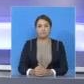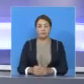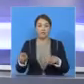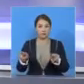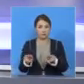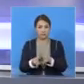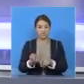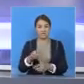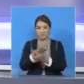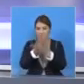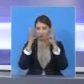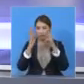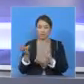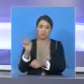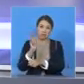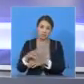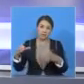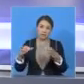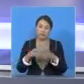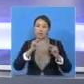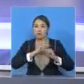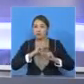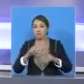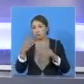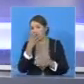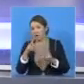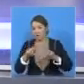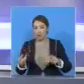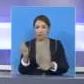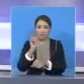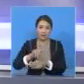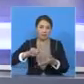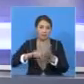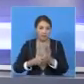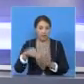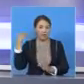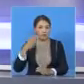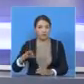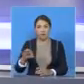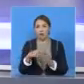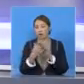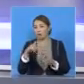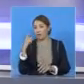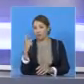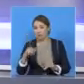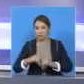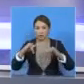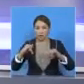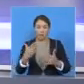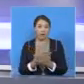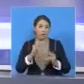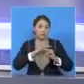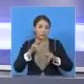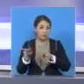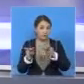Сондай-ақ Нидерланды корольдігінен келген делегация жылжай кешенін аралады. Басты мақсат – Ақтөбе облысының ауыл шаруашылығы саласын дамыту. Кешен жұмысын